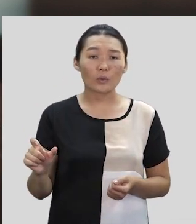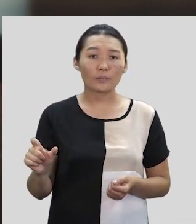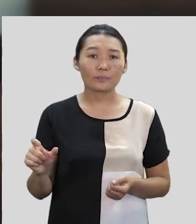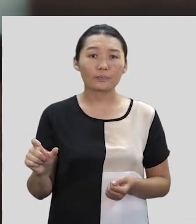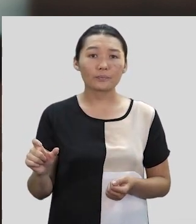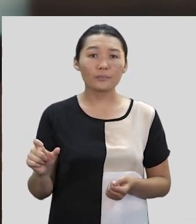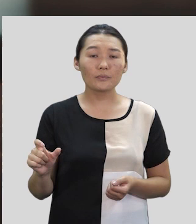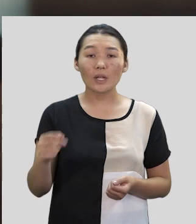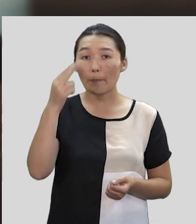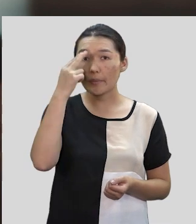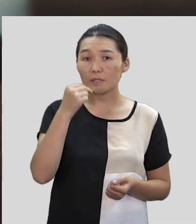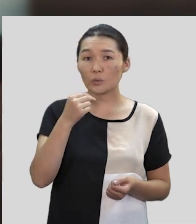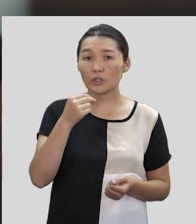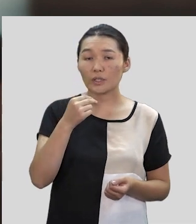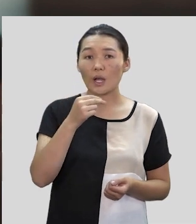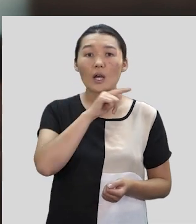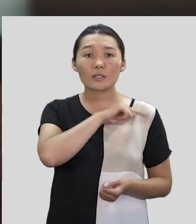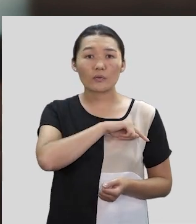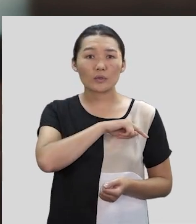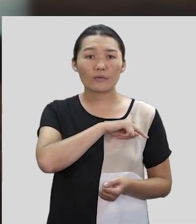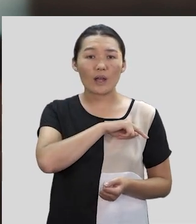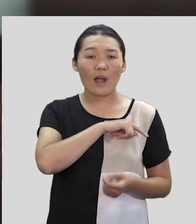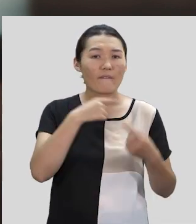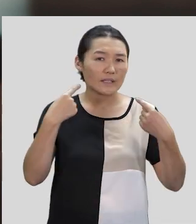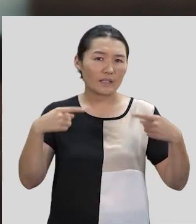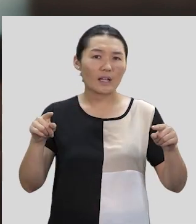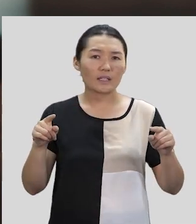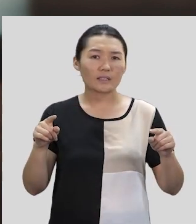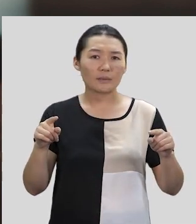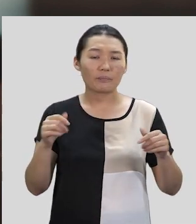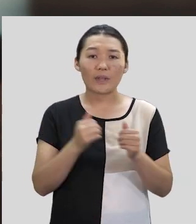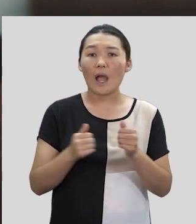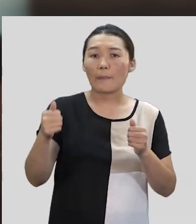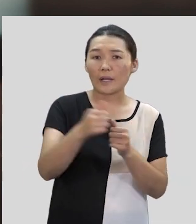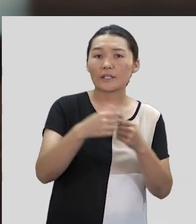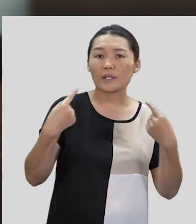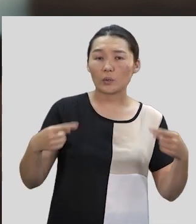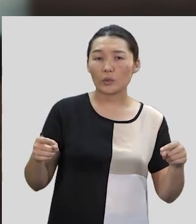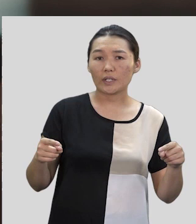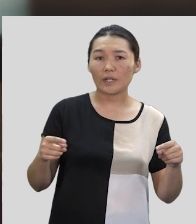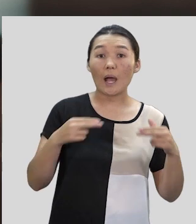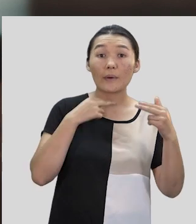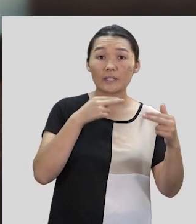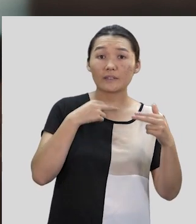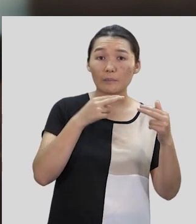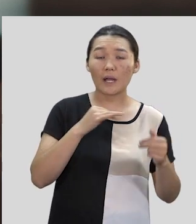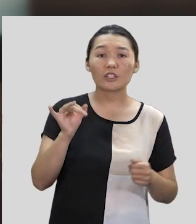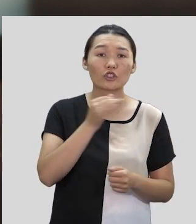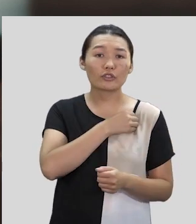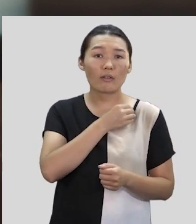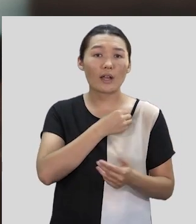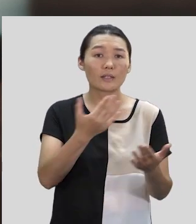свойства выделяться чем-либо обгонять других обращать внимание и желание получить